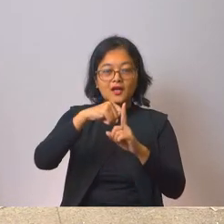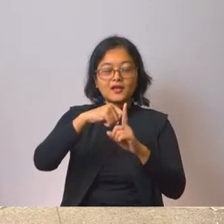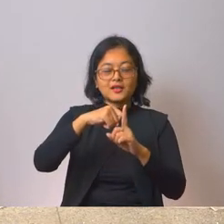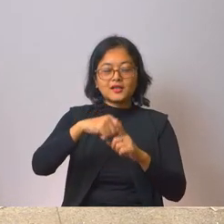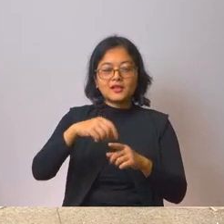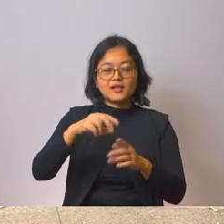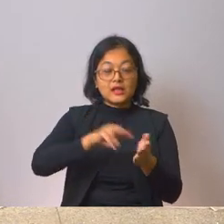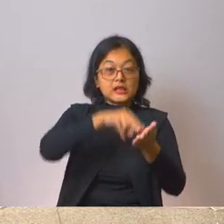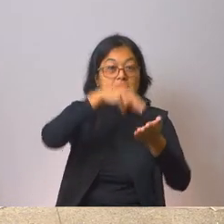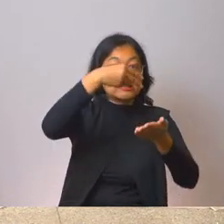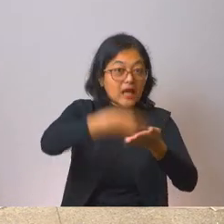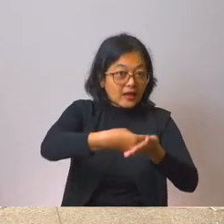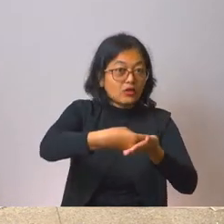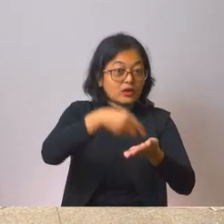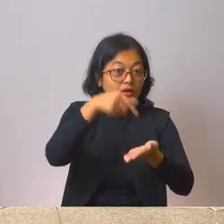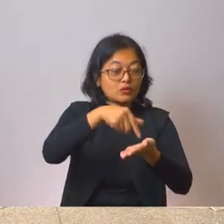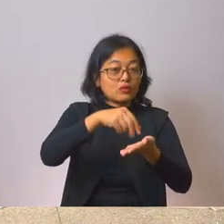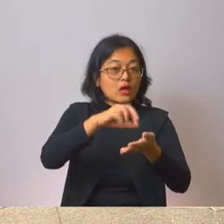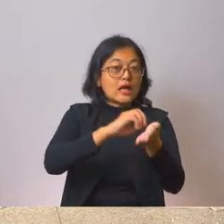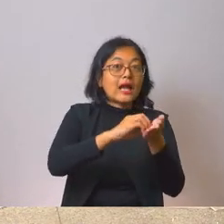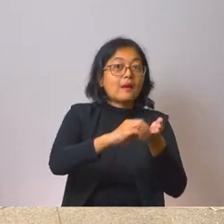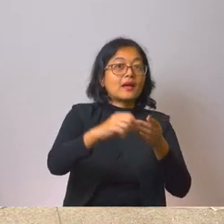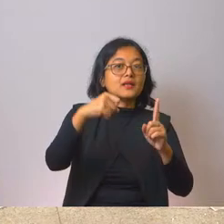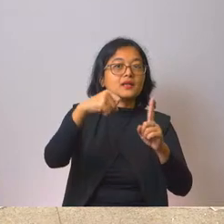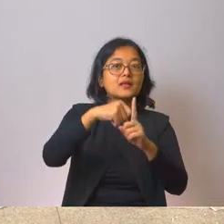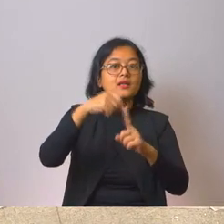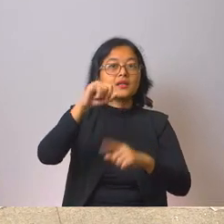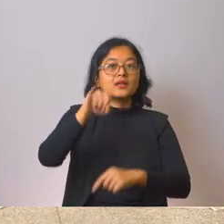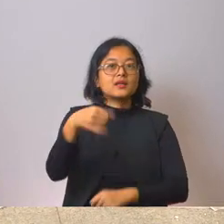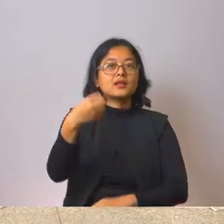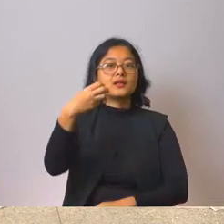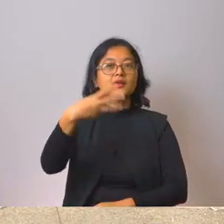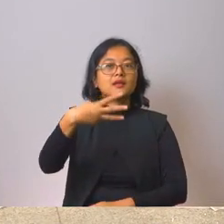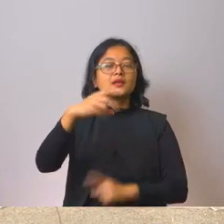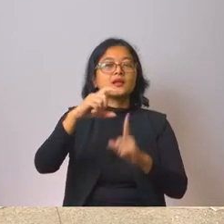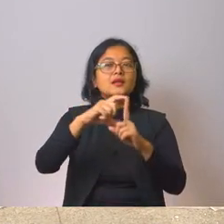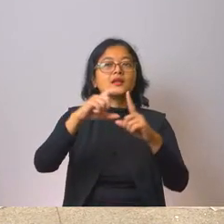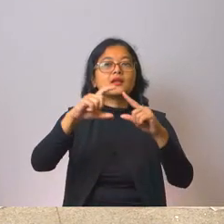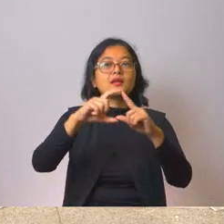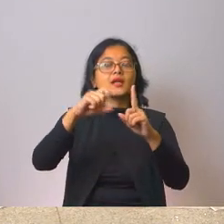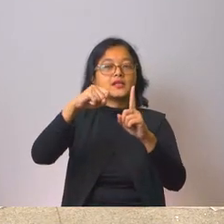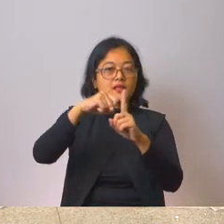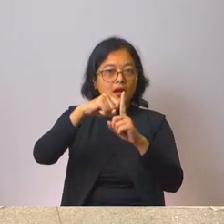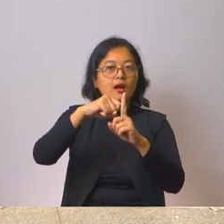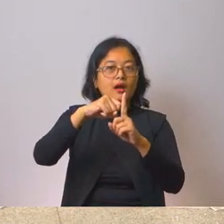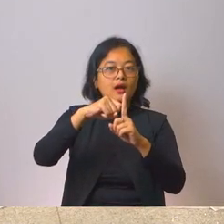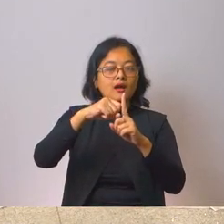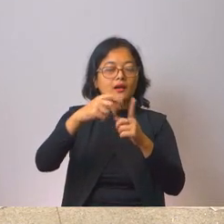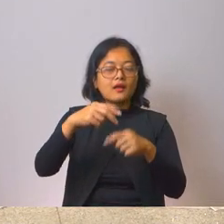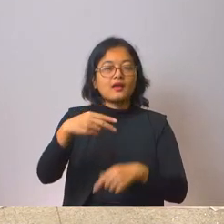Jadi kejebebek. Terus dia bilang, kalau kejedot bahasa Indonesianya apa, Pak?